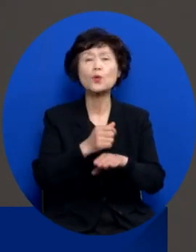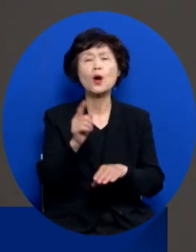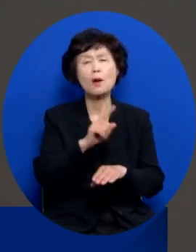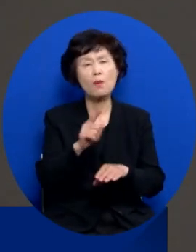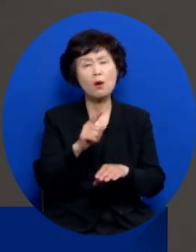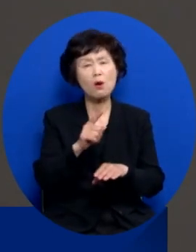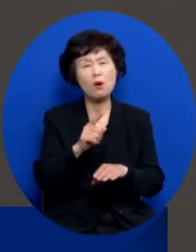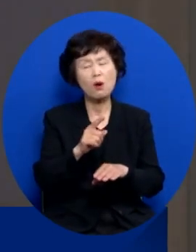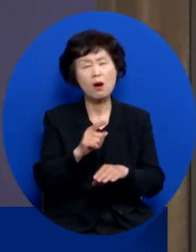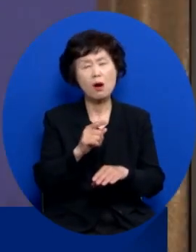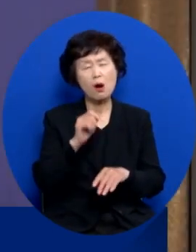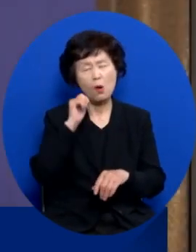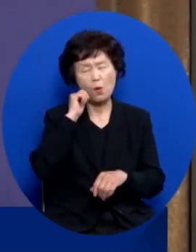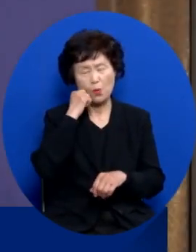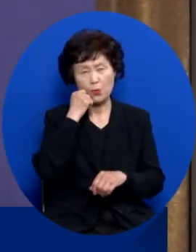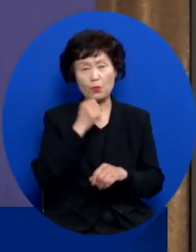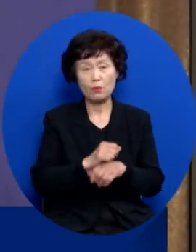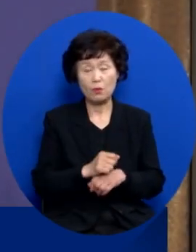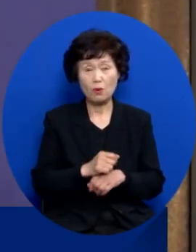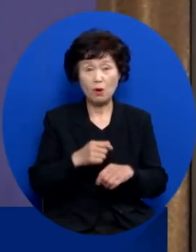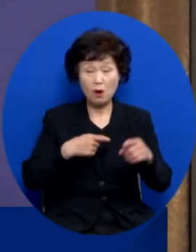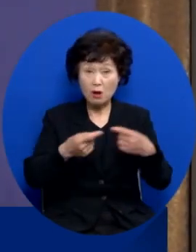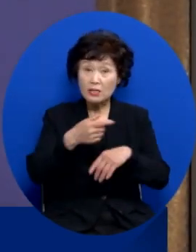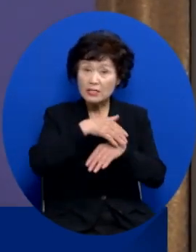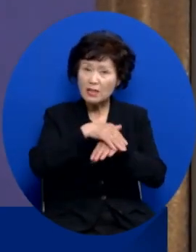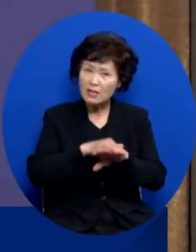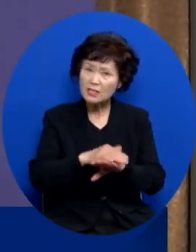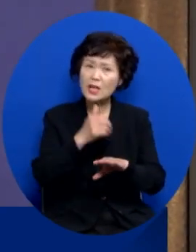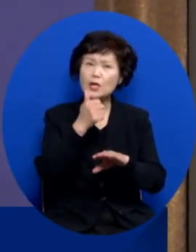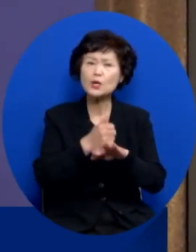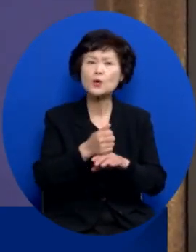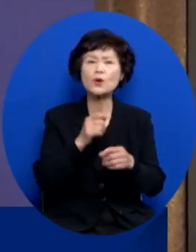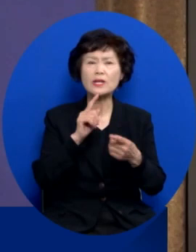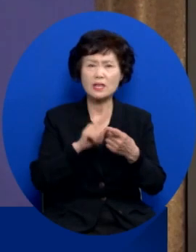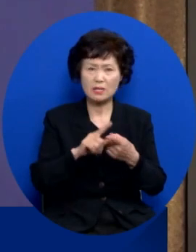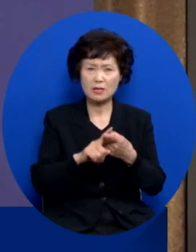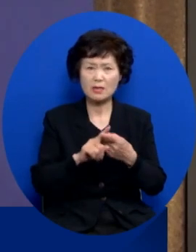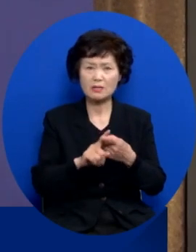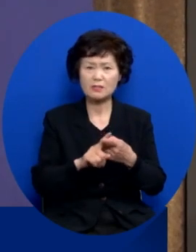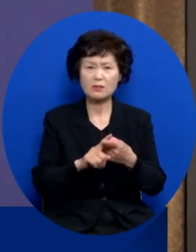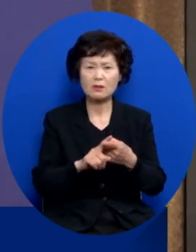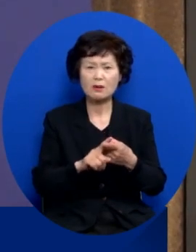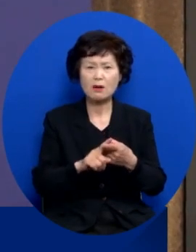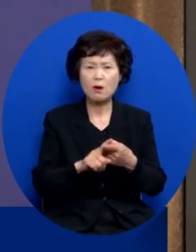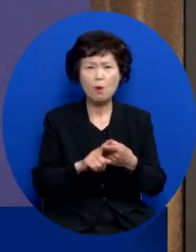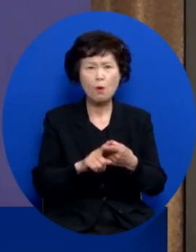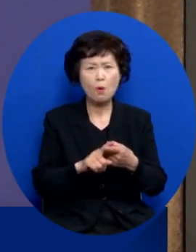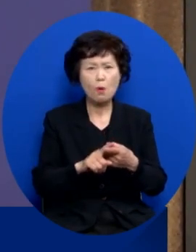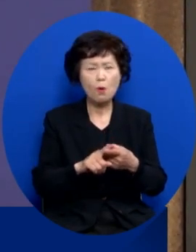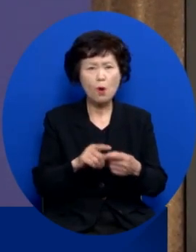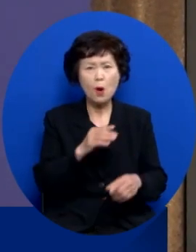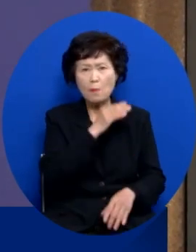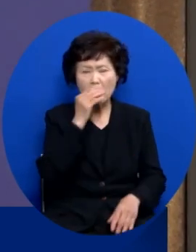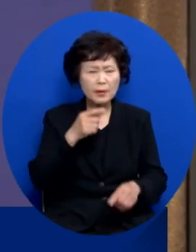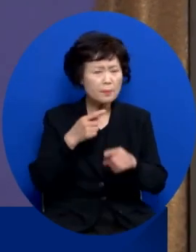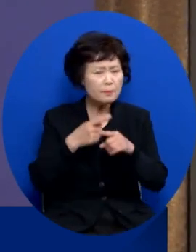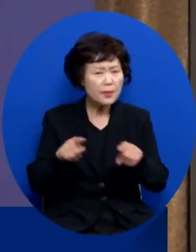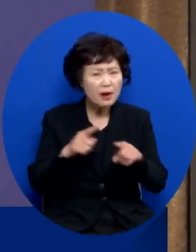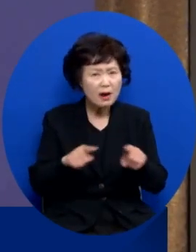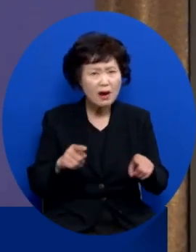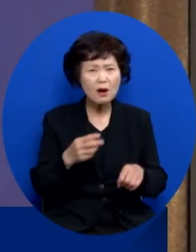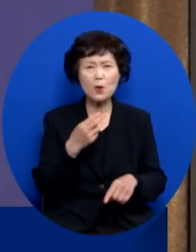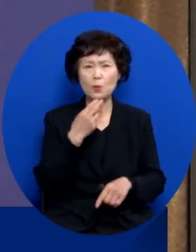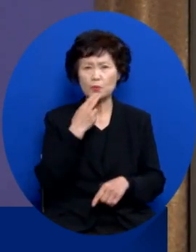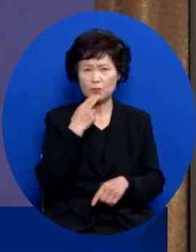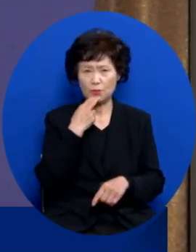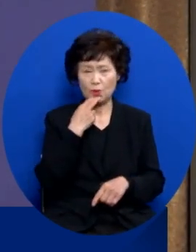참담하기 그지없습니다. 정책의 결과에 대해서 제대로 평가가 없었습니다. 이것이